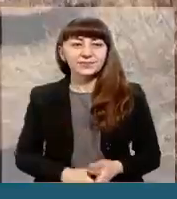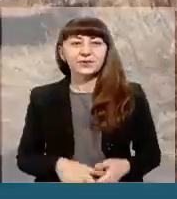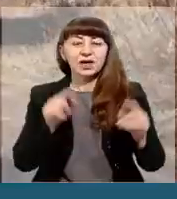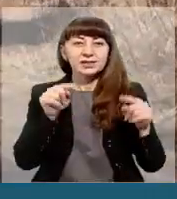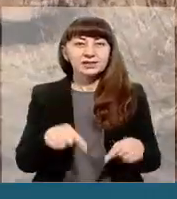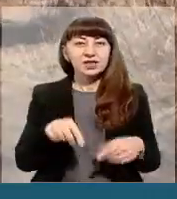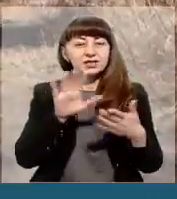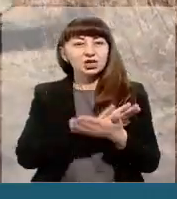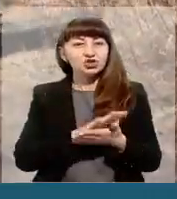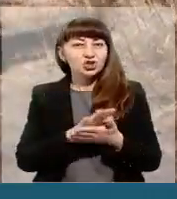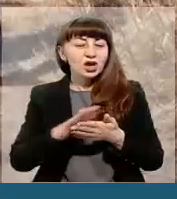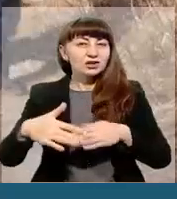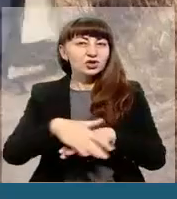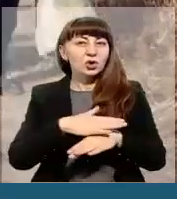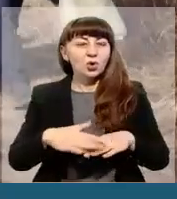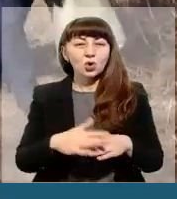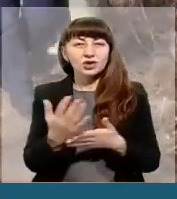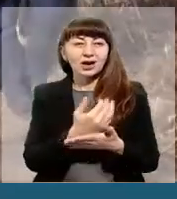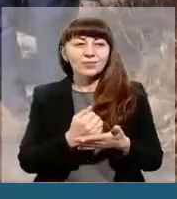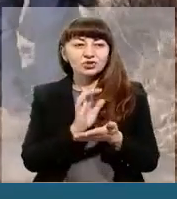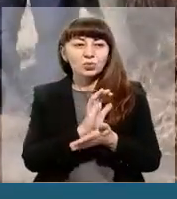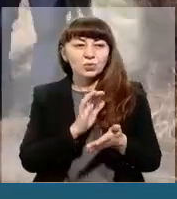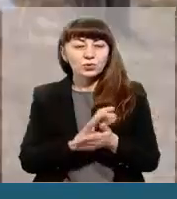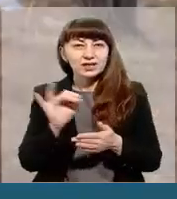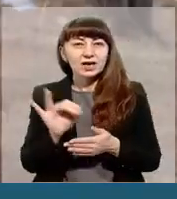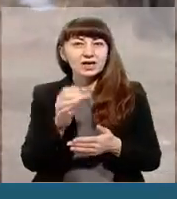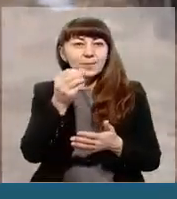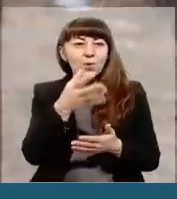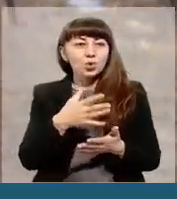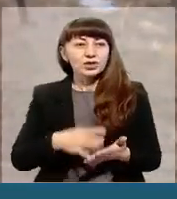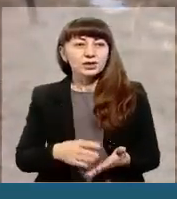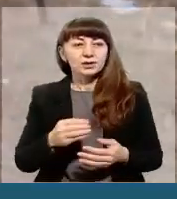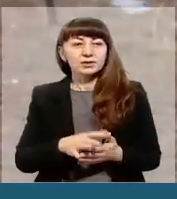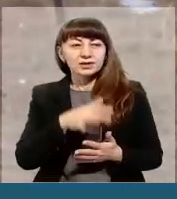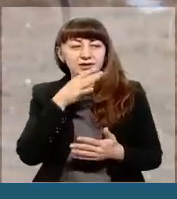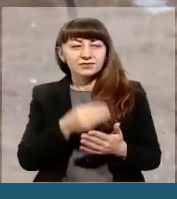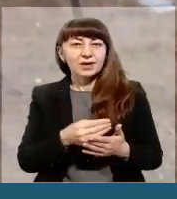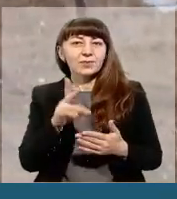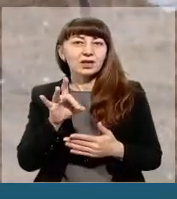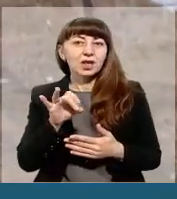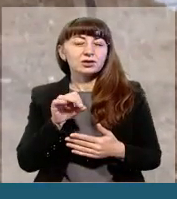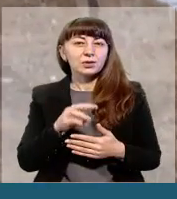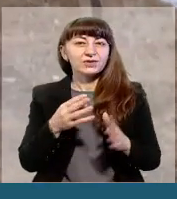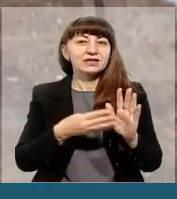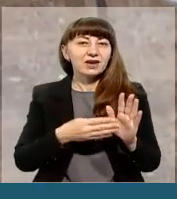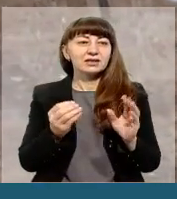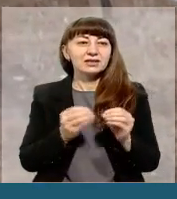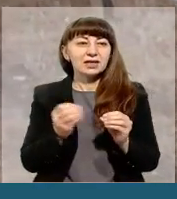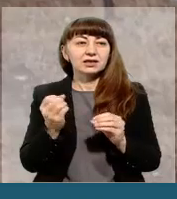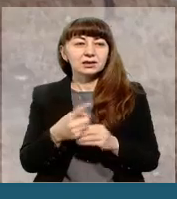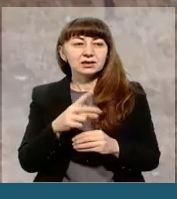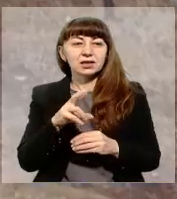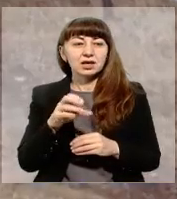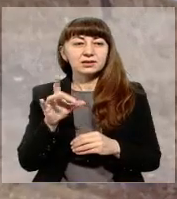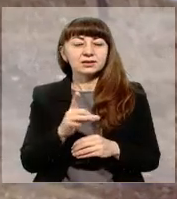Здесь они принялись очищать территорию от накопившегося мусора и бутылок. Мы со всеми классами, 9, 10, 11 классов,